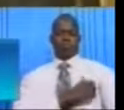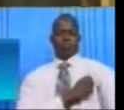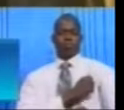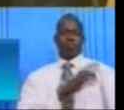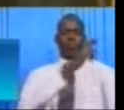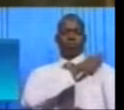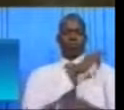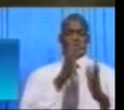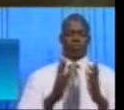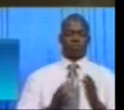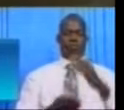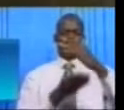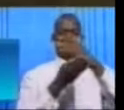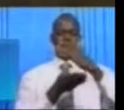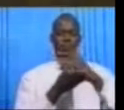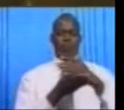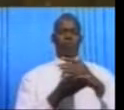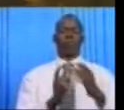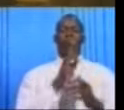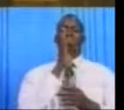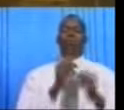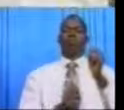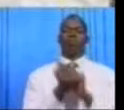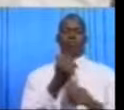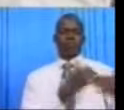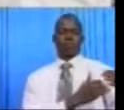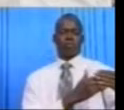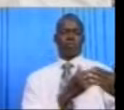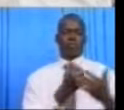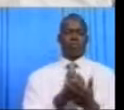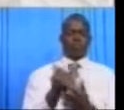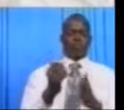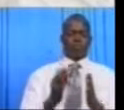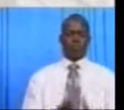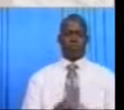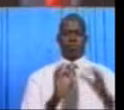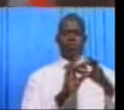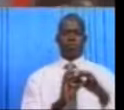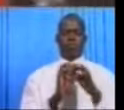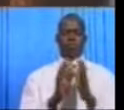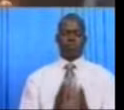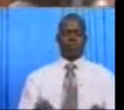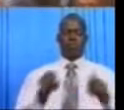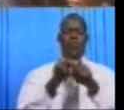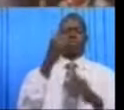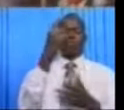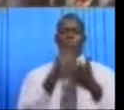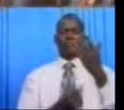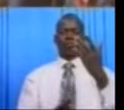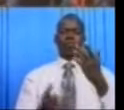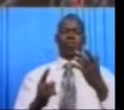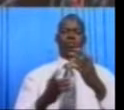des responsables de l'institution bancaire d'être plus proche de leurs clients, mais aussi de leurs partenaires. Comme quoi, à Coris